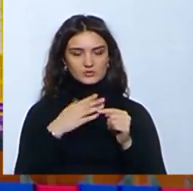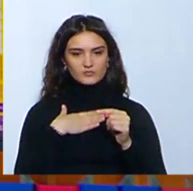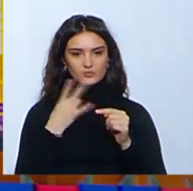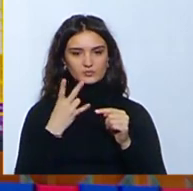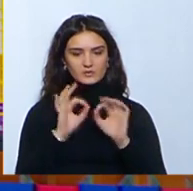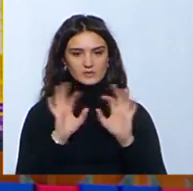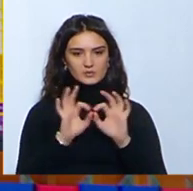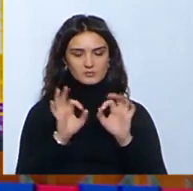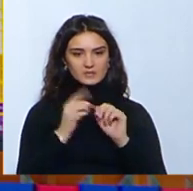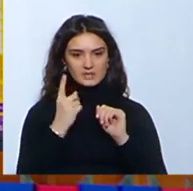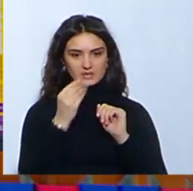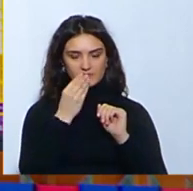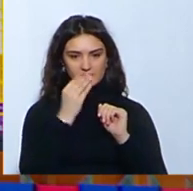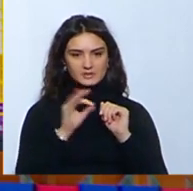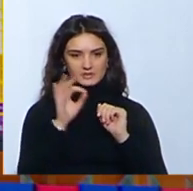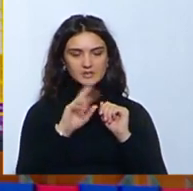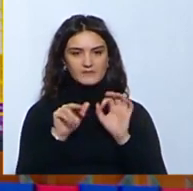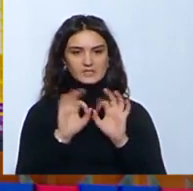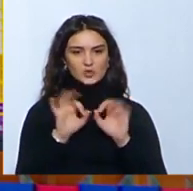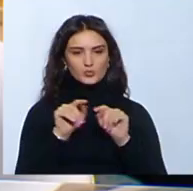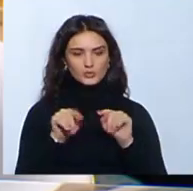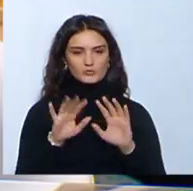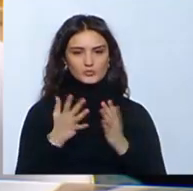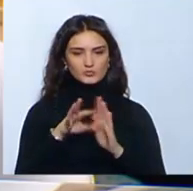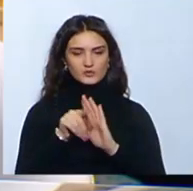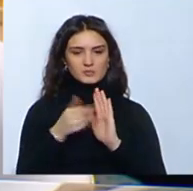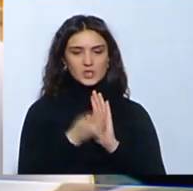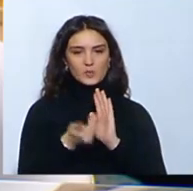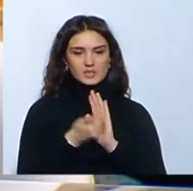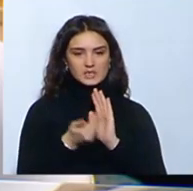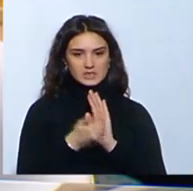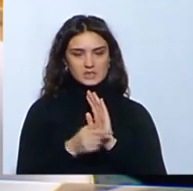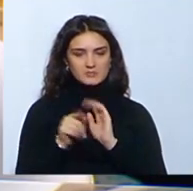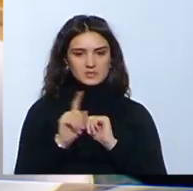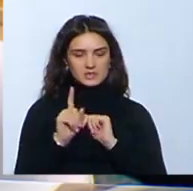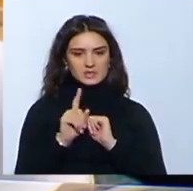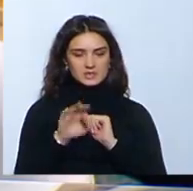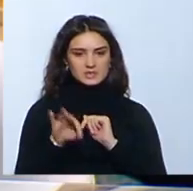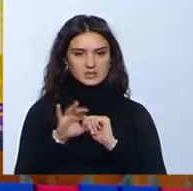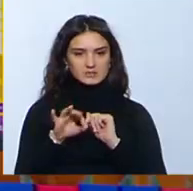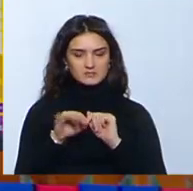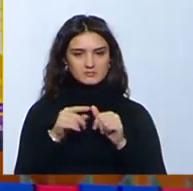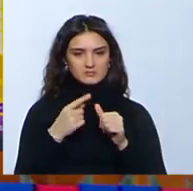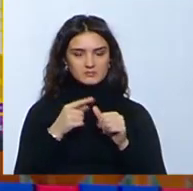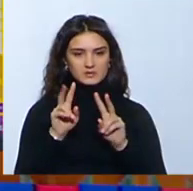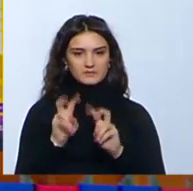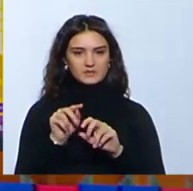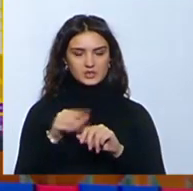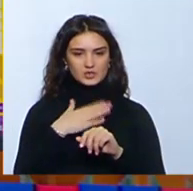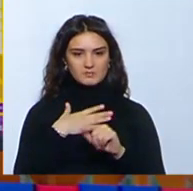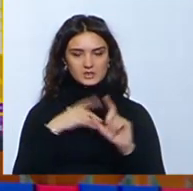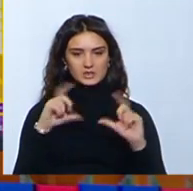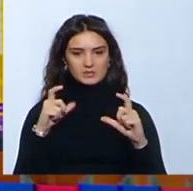უნდა ვისაუბროთ კვებაზე და ვისაუბროთ ამ შემთხვევაში იმ რეკომენდაციების ფარგლებში, რომელსაც პირობითად ქვია ჩემი